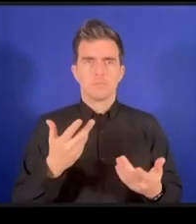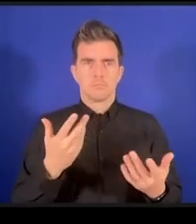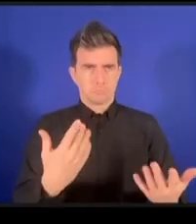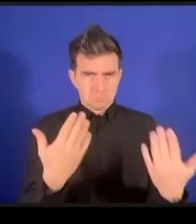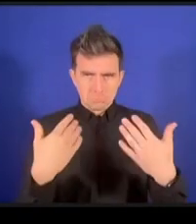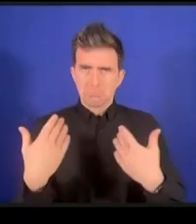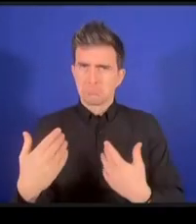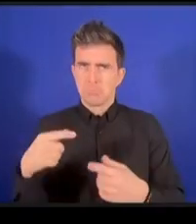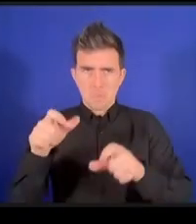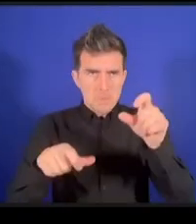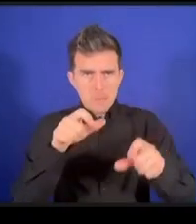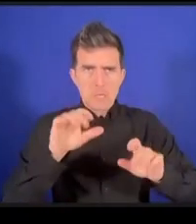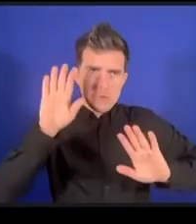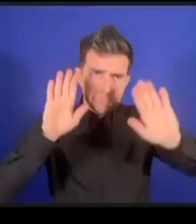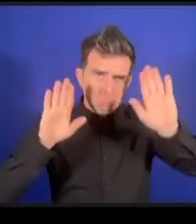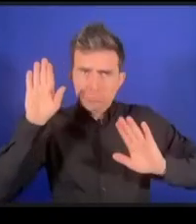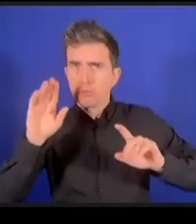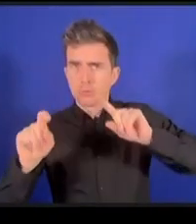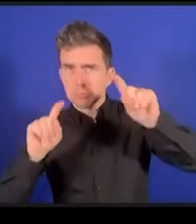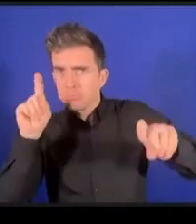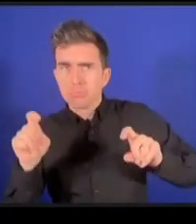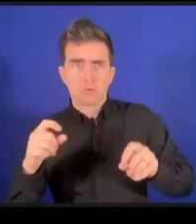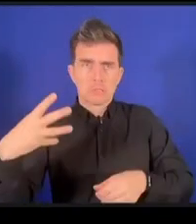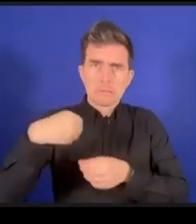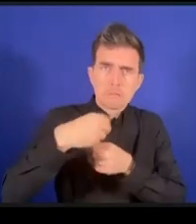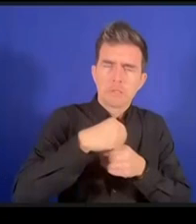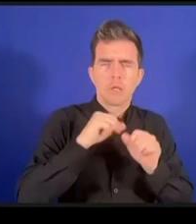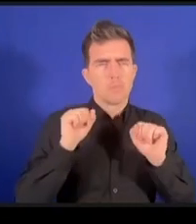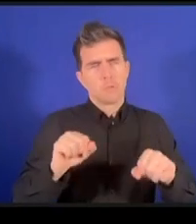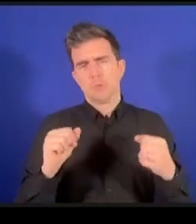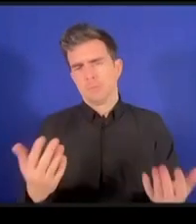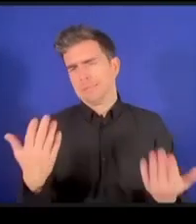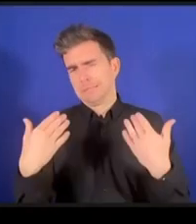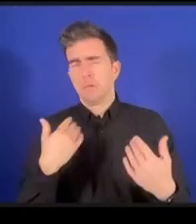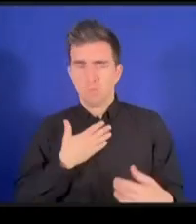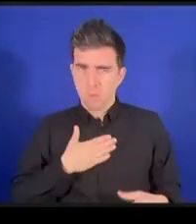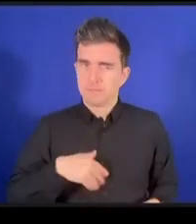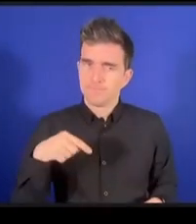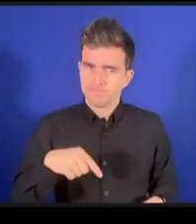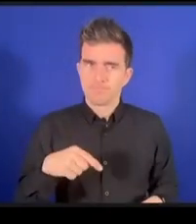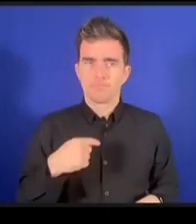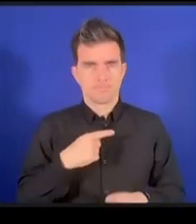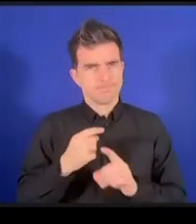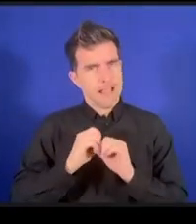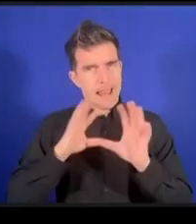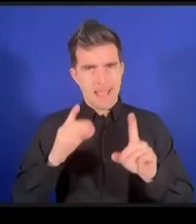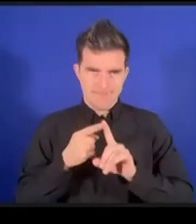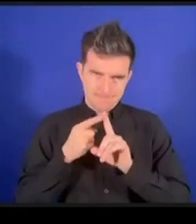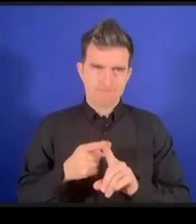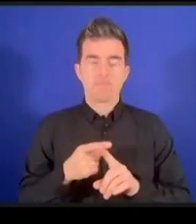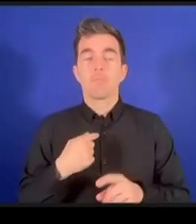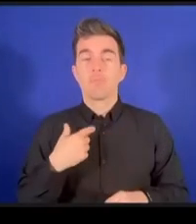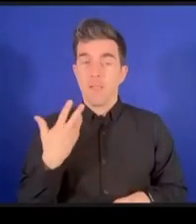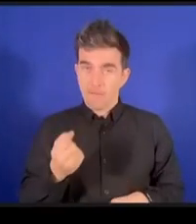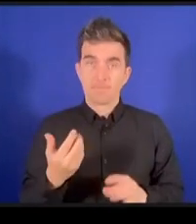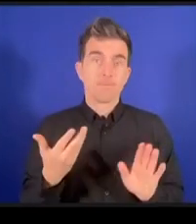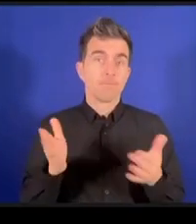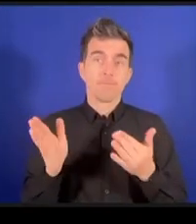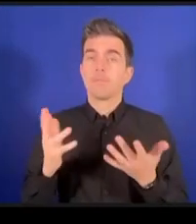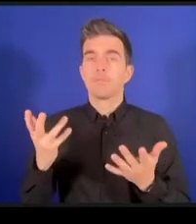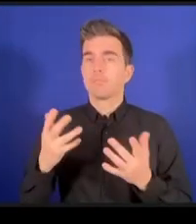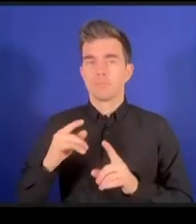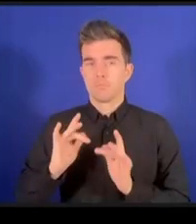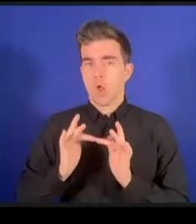и комментировали а также Хочу поинтересоваться ели вопросы или